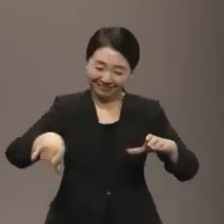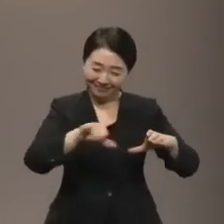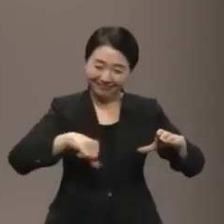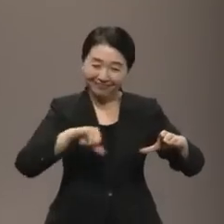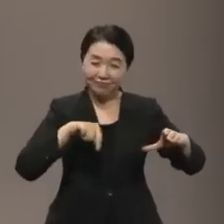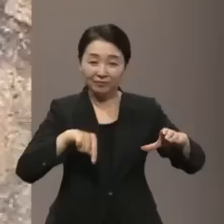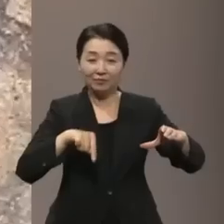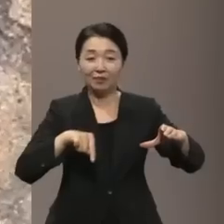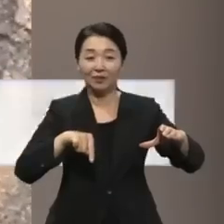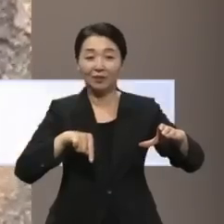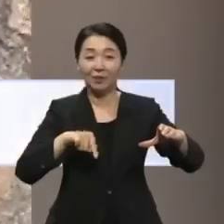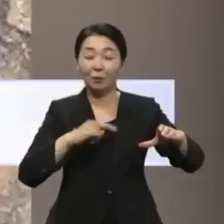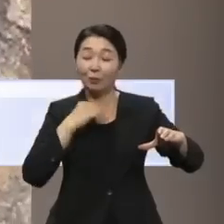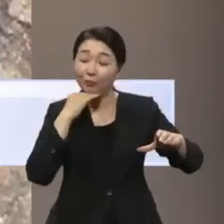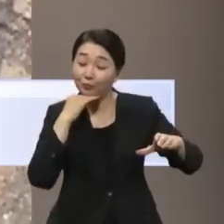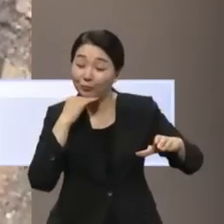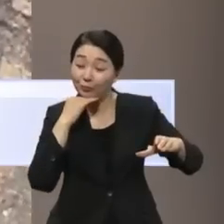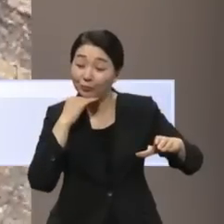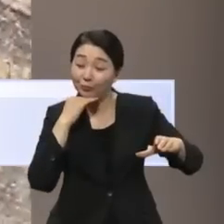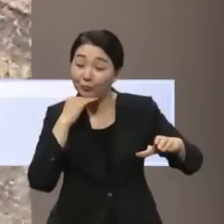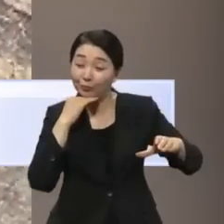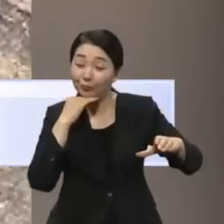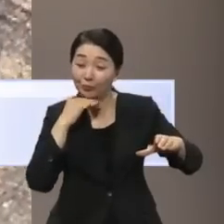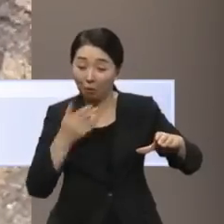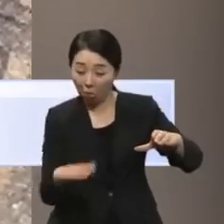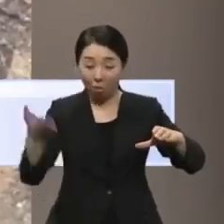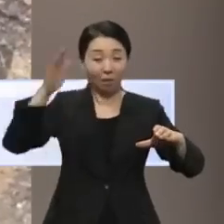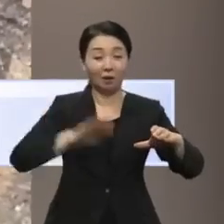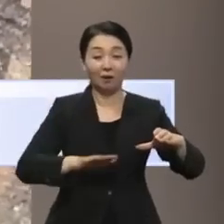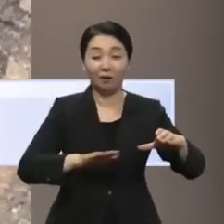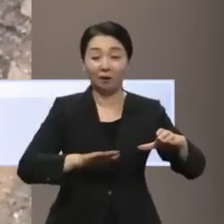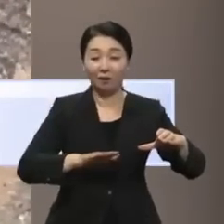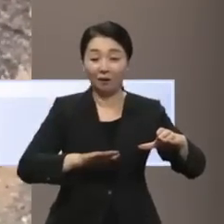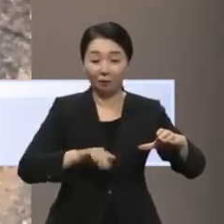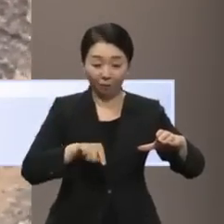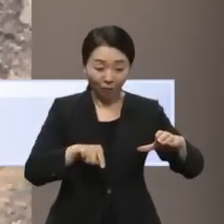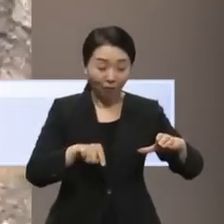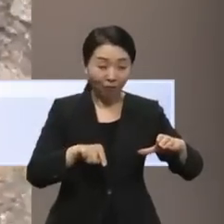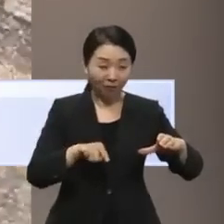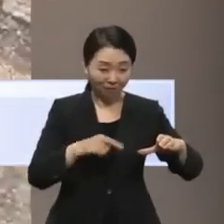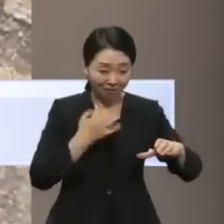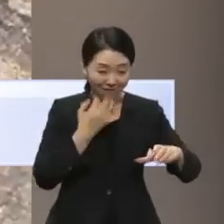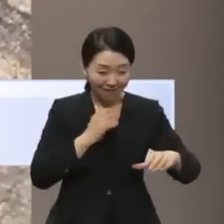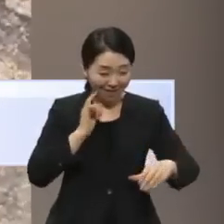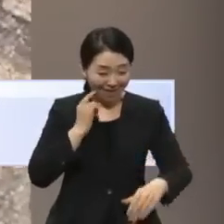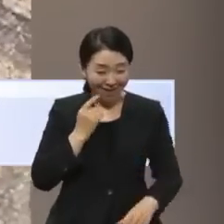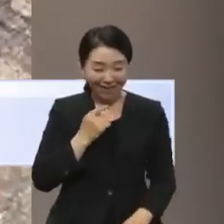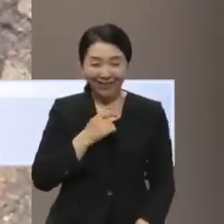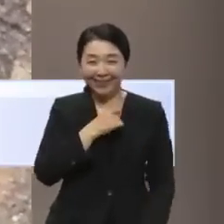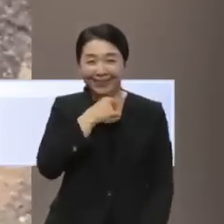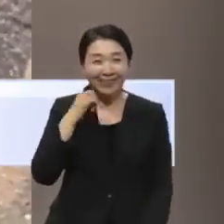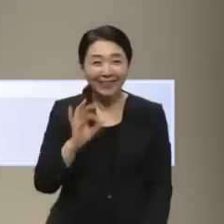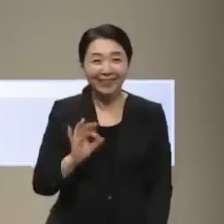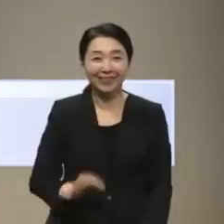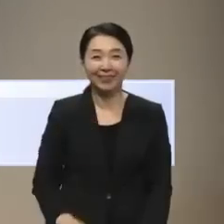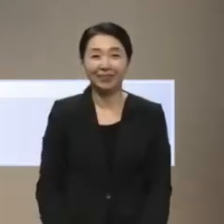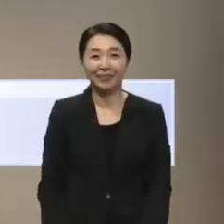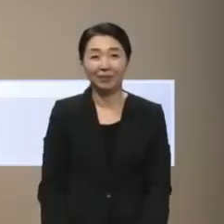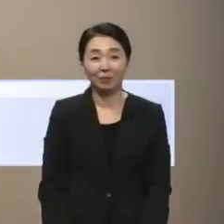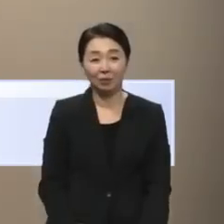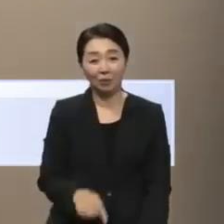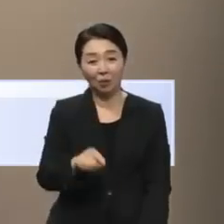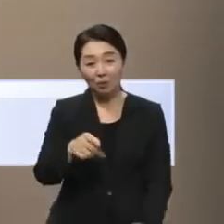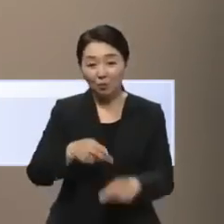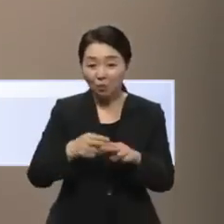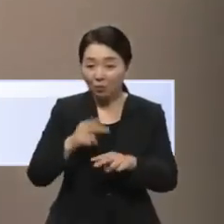후에요. 이렇게 조금만 있다가 홀짝 뒤집어 보니까 잘 익은 팬케이크 완성입니다. 황당한 이